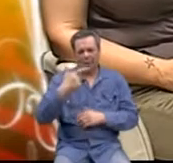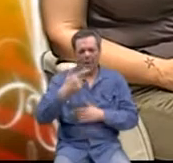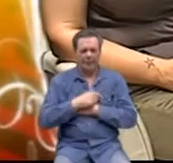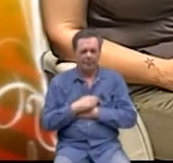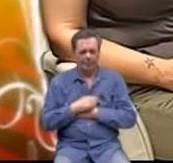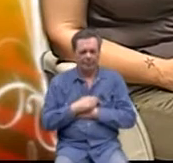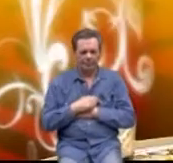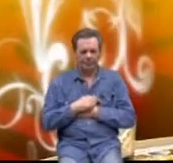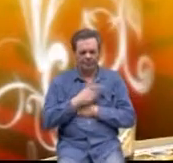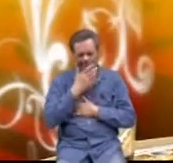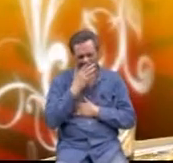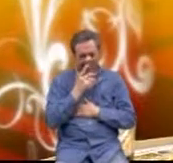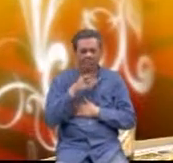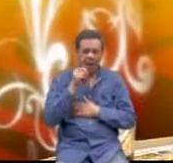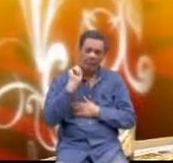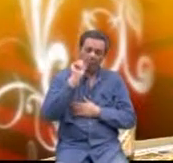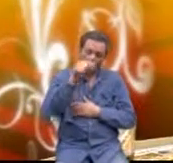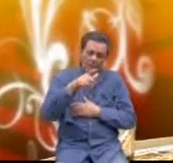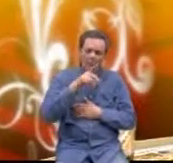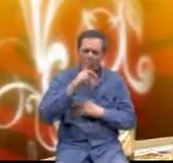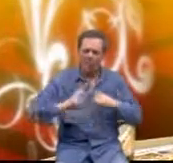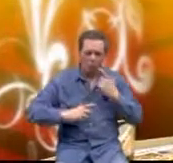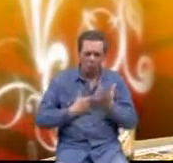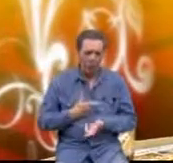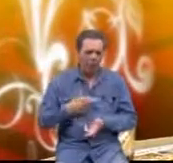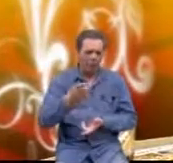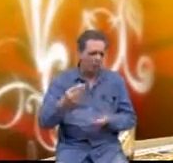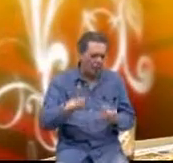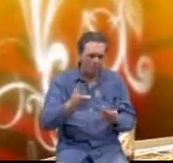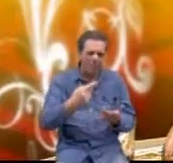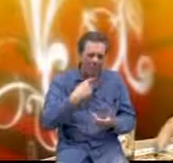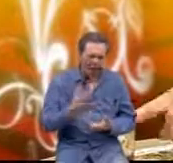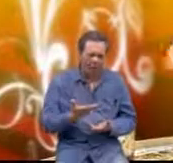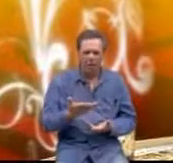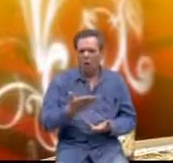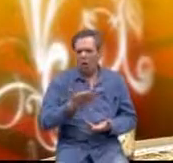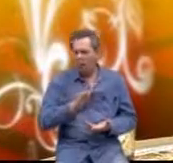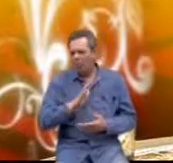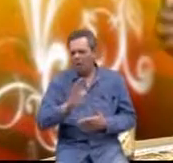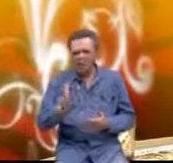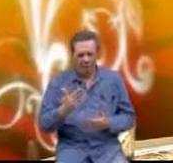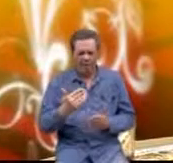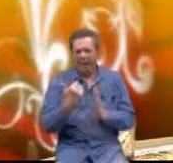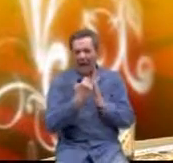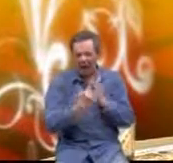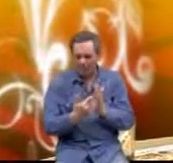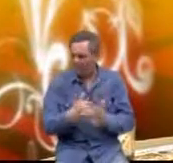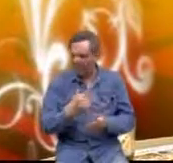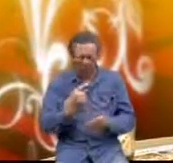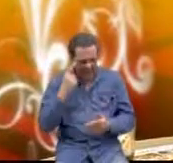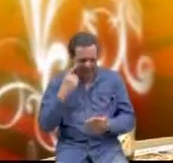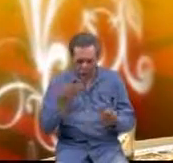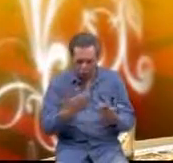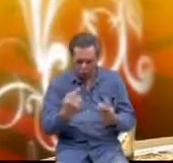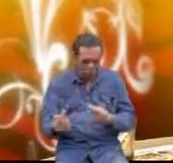je. I dođu tamo i zbilja uživaju. I tu ćete vi sigurno nešto njima reći i dobit će svi možda ove rasporede da znadu sami doći.